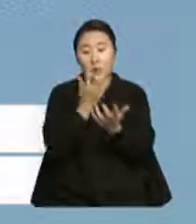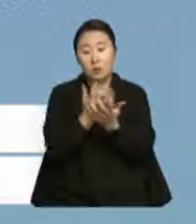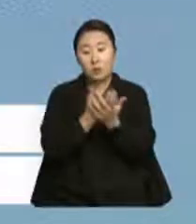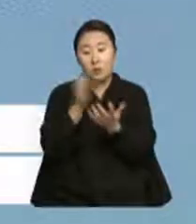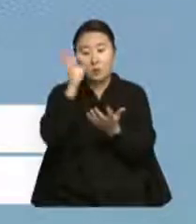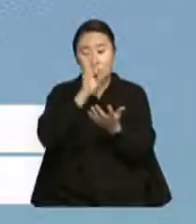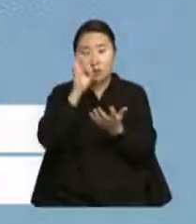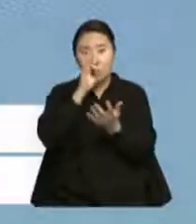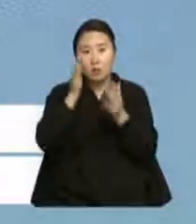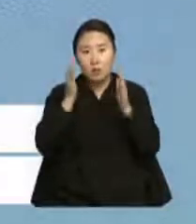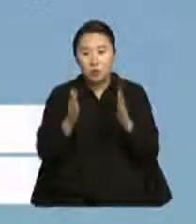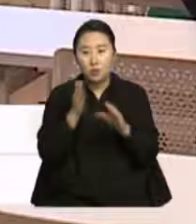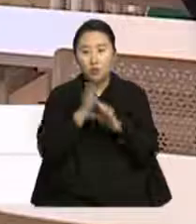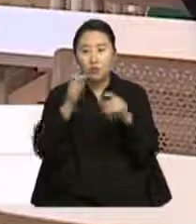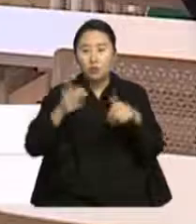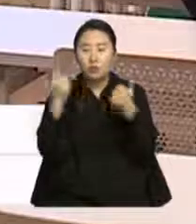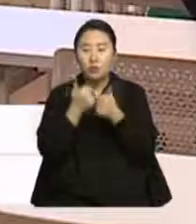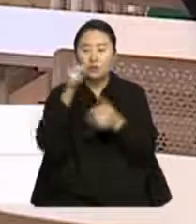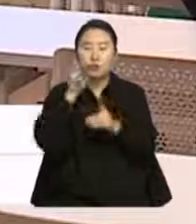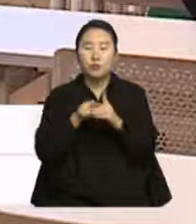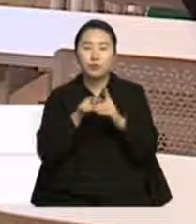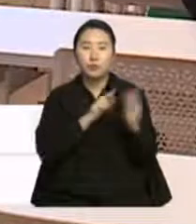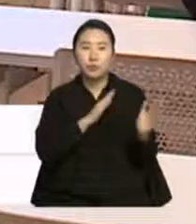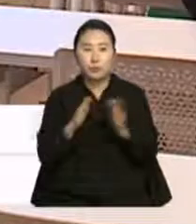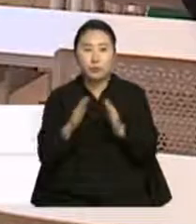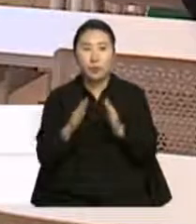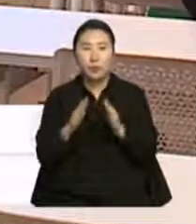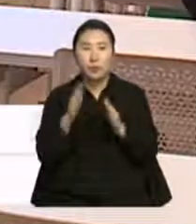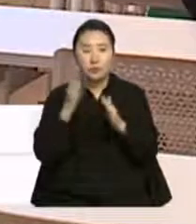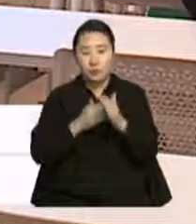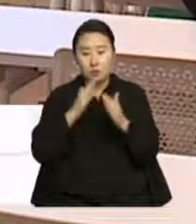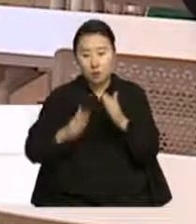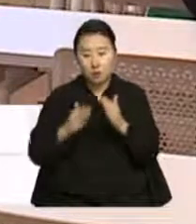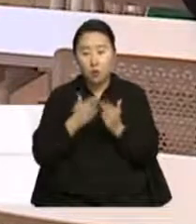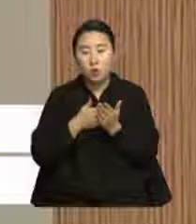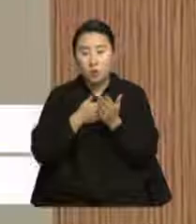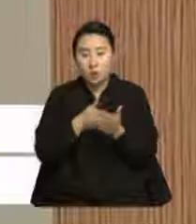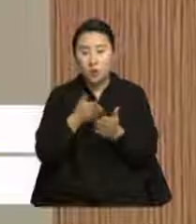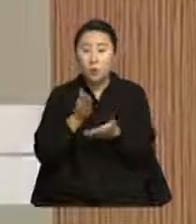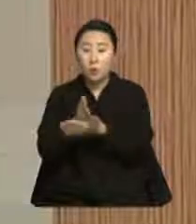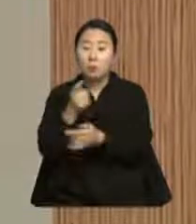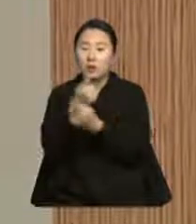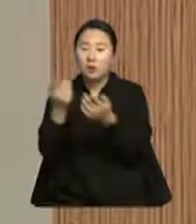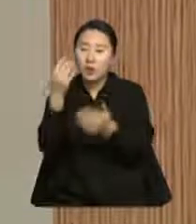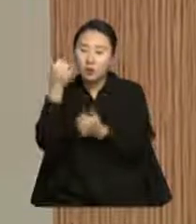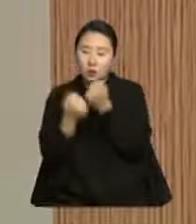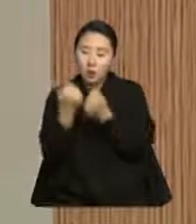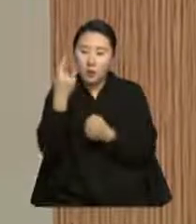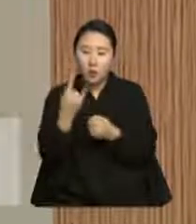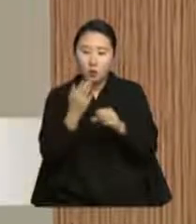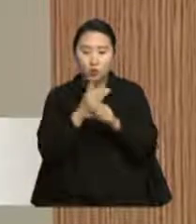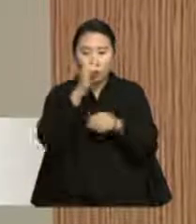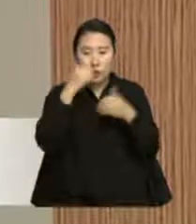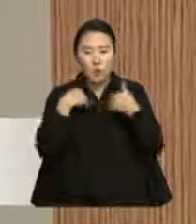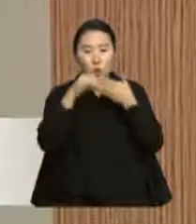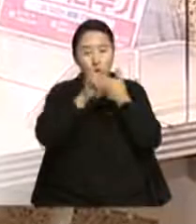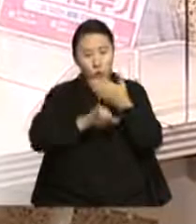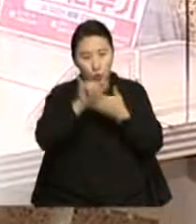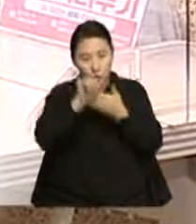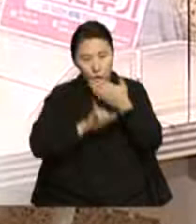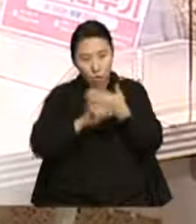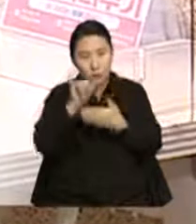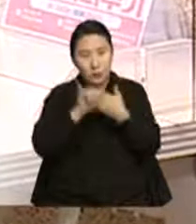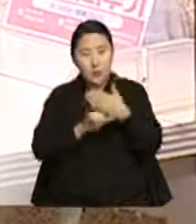접수. 중구 진학 상담센터에서 마련한 대입 정시와 전문대학 입시 설명회는 중구청 유튜브